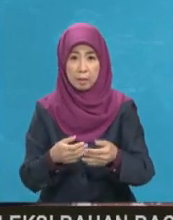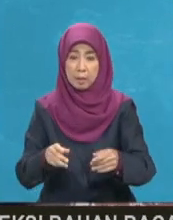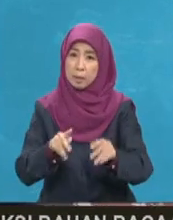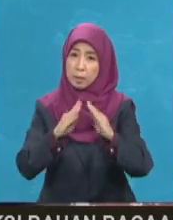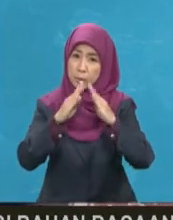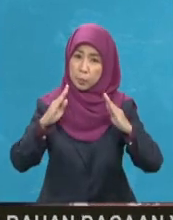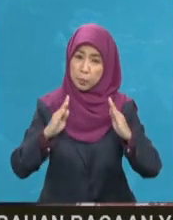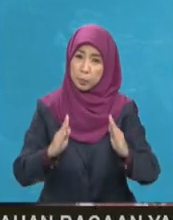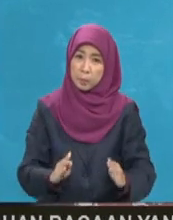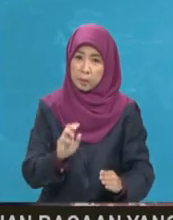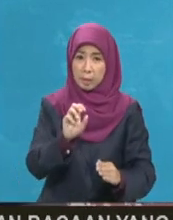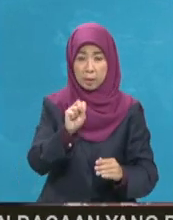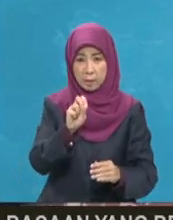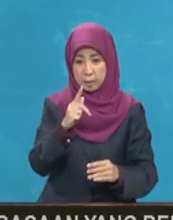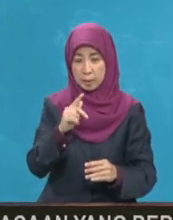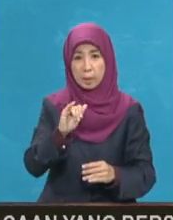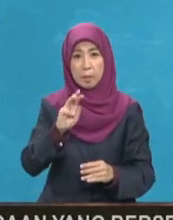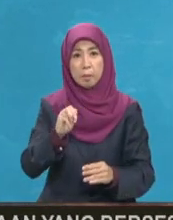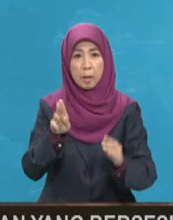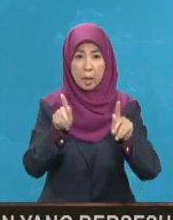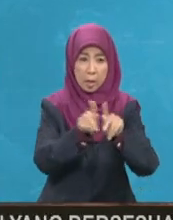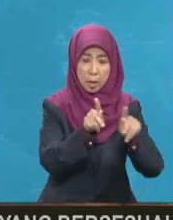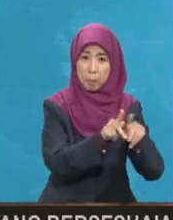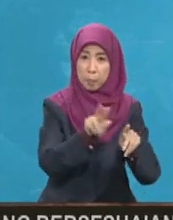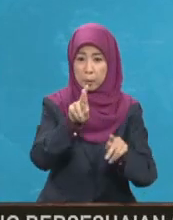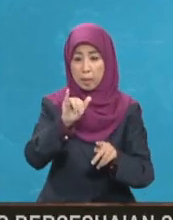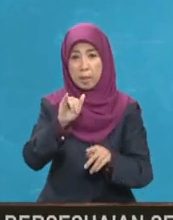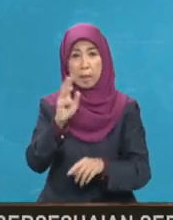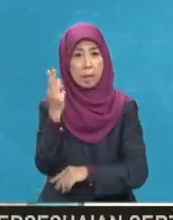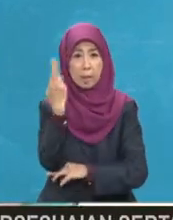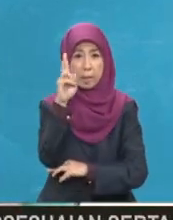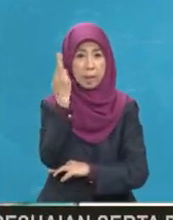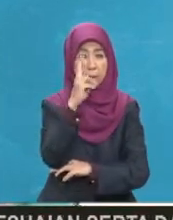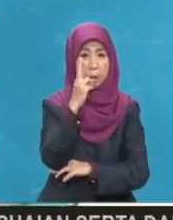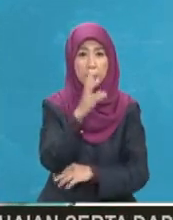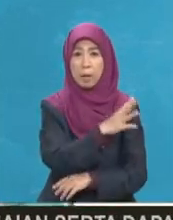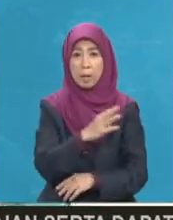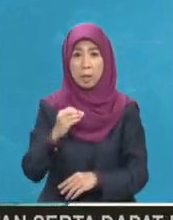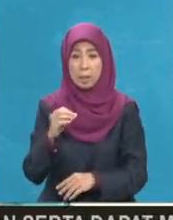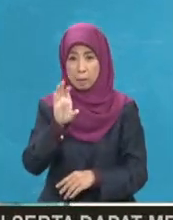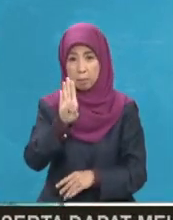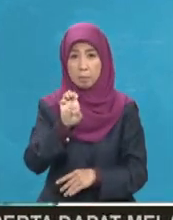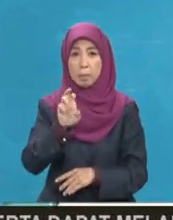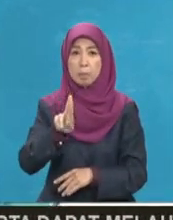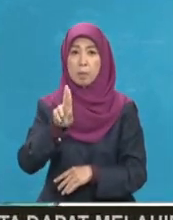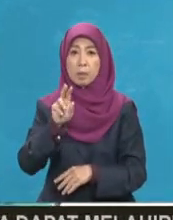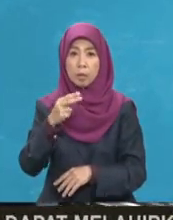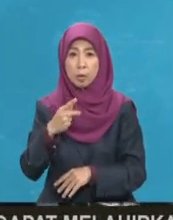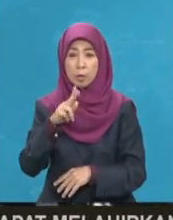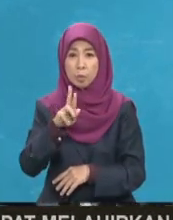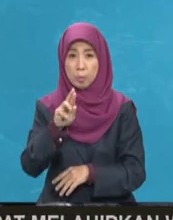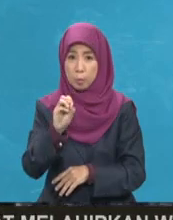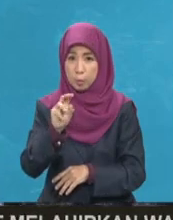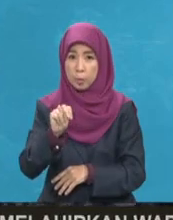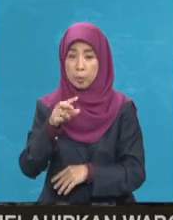kembar scam karena Kurniawan Jati Kampung Rimba kampung Bang korong Kampung Pangkalan Batu dan Kampung limau manis